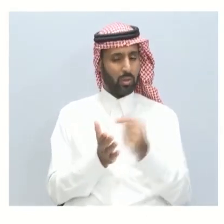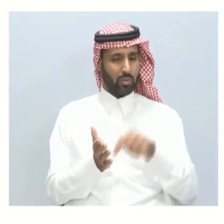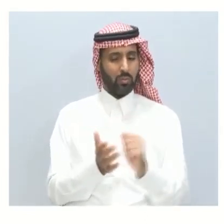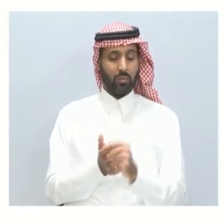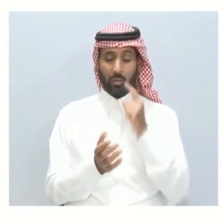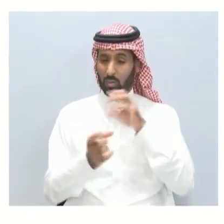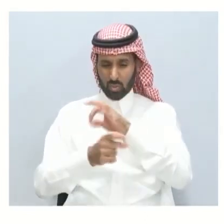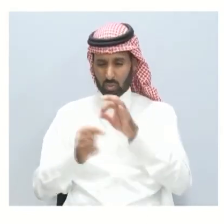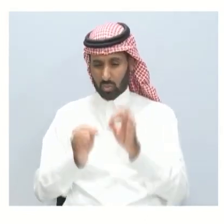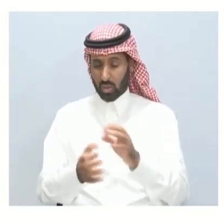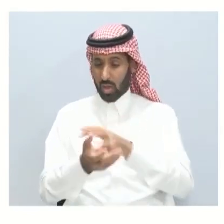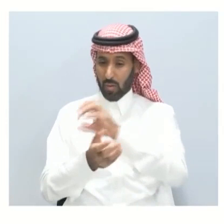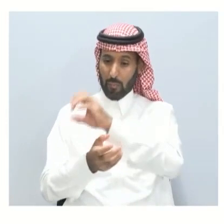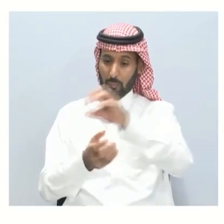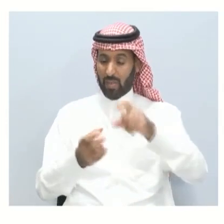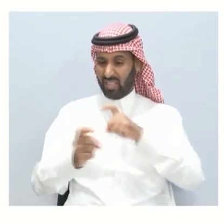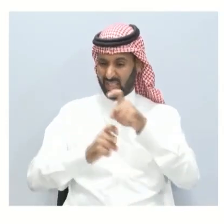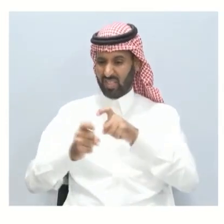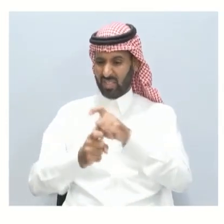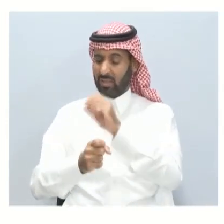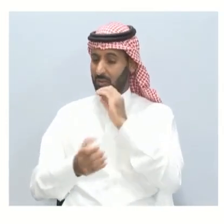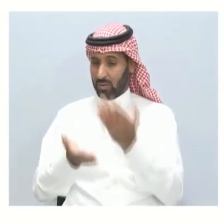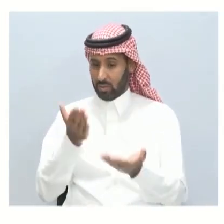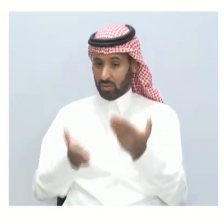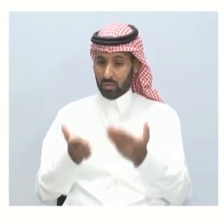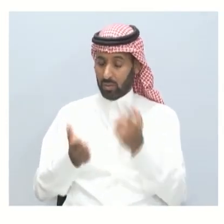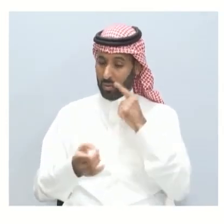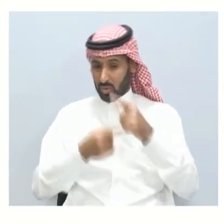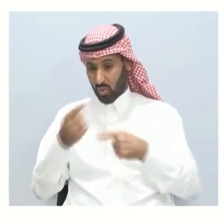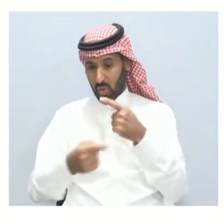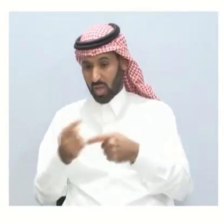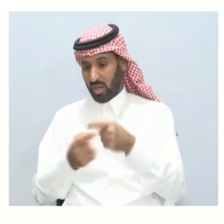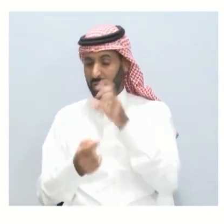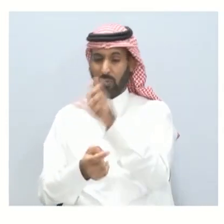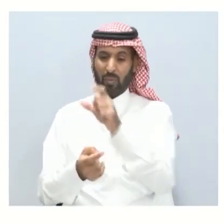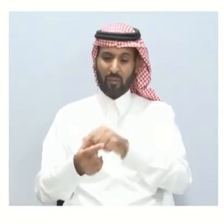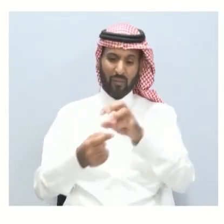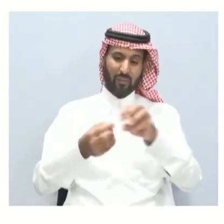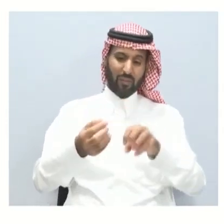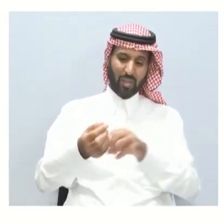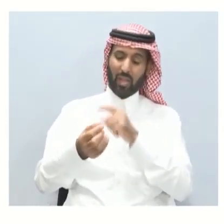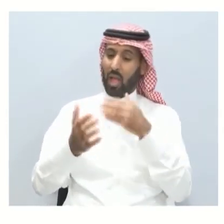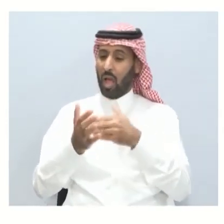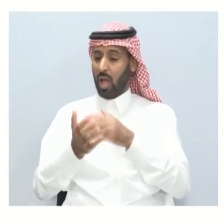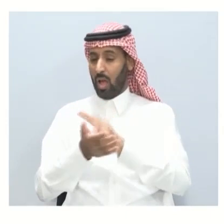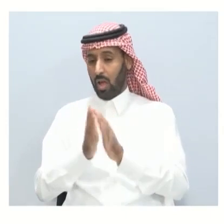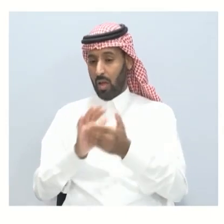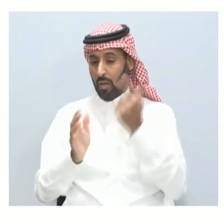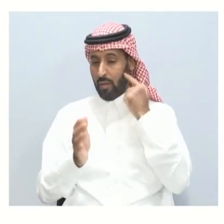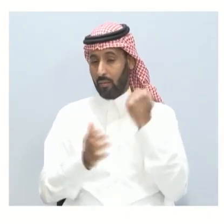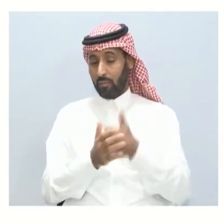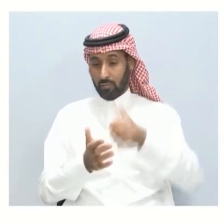تعلمنا ترتيب العناصر وفوق التوزي الالكتروني الالكترونات التكافؤ الالكترونات التكافؤ الدورات عناصر الفئات ثم ختمنا بالخلاصه